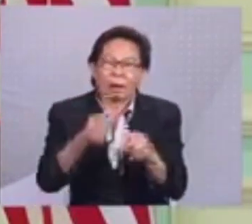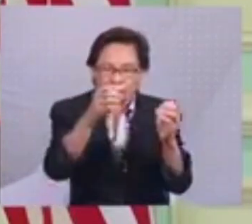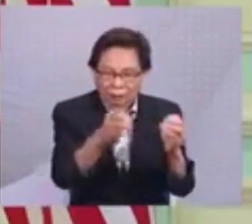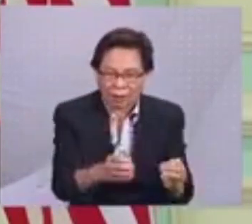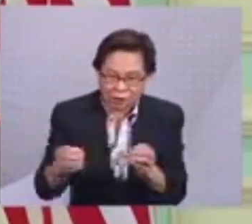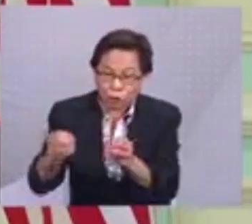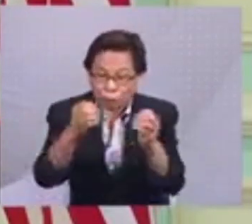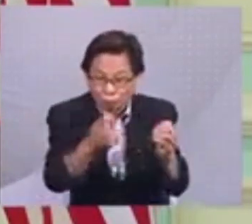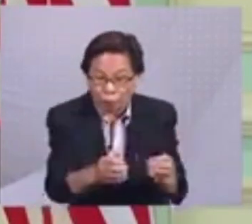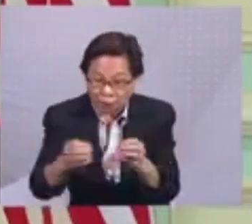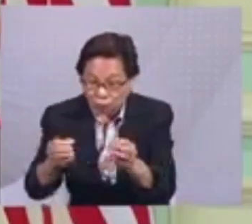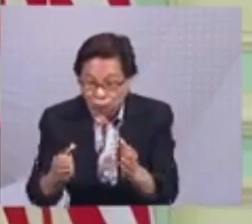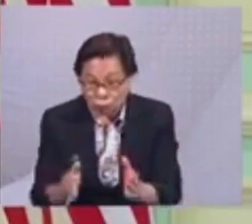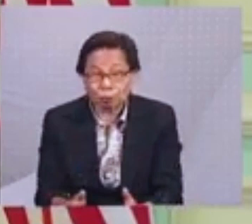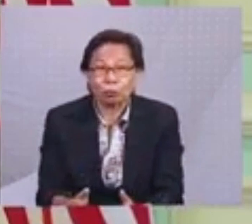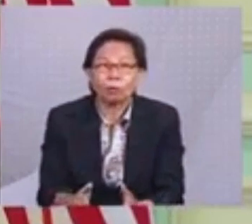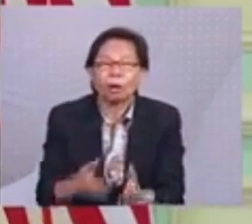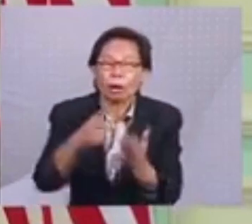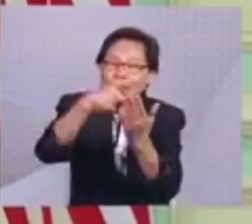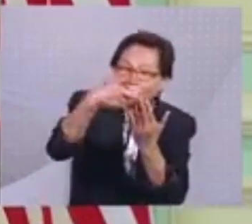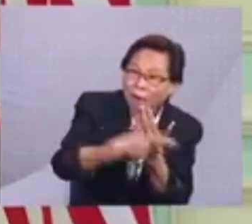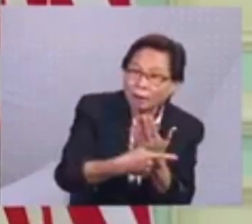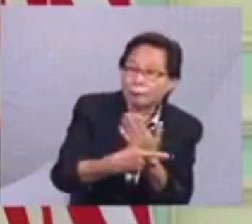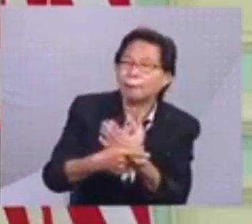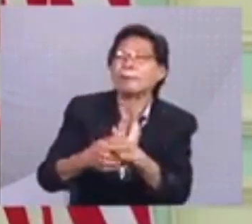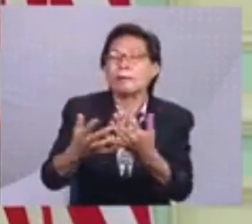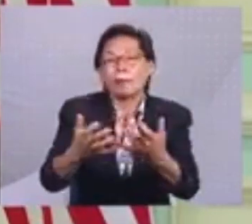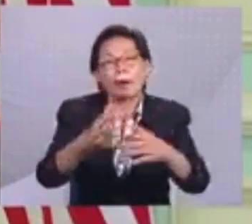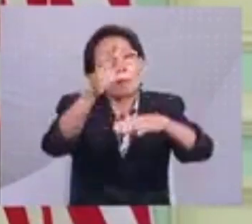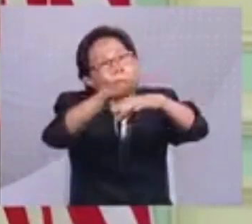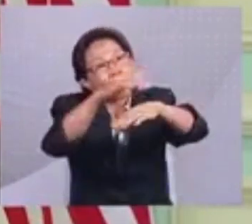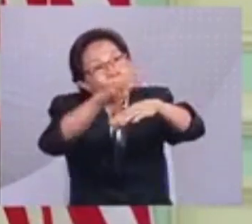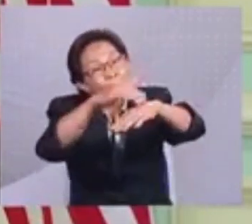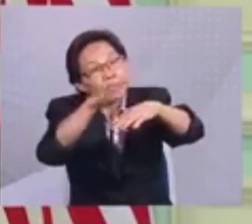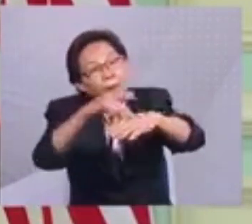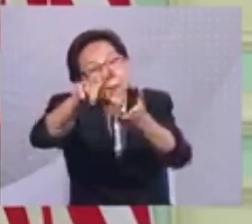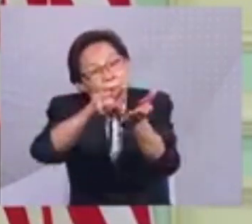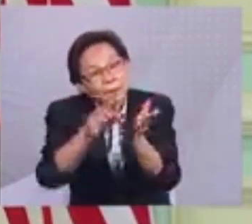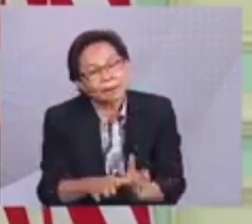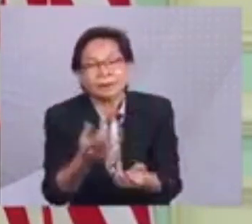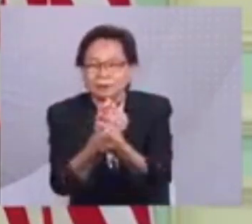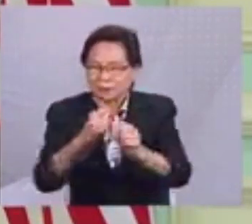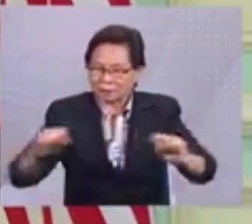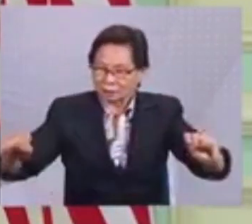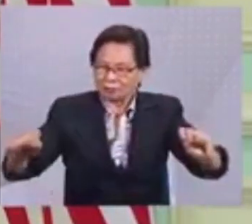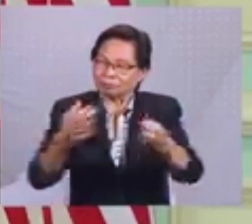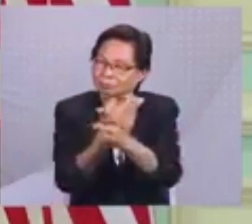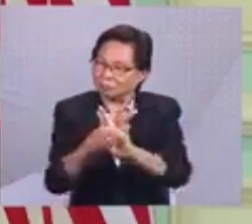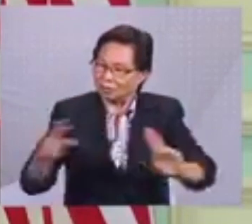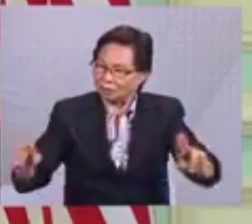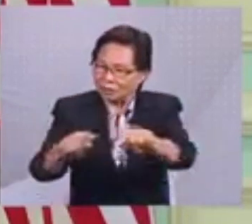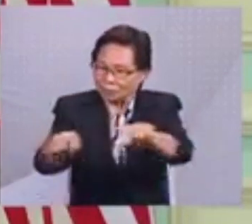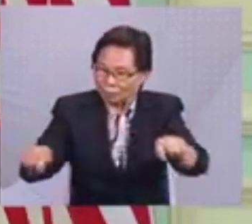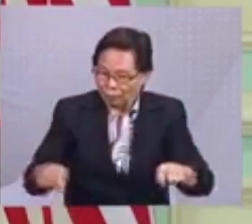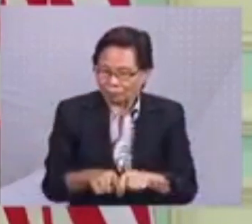penganjur mana-mana program kalau nak panggil pengawal media, mereka mesti menyediakan tempat